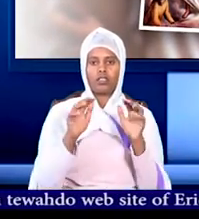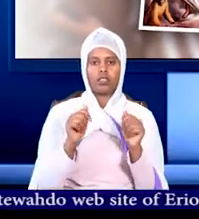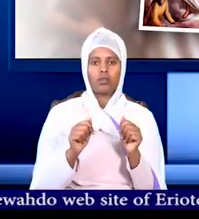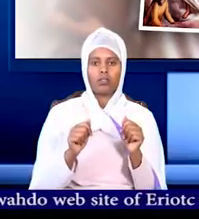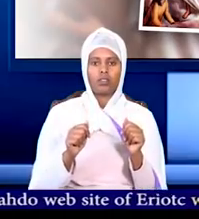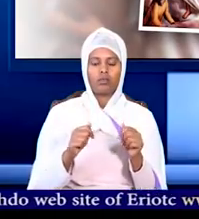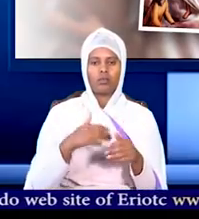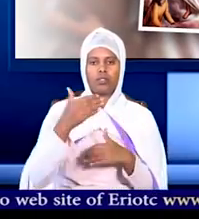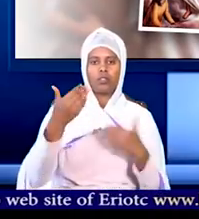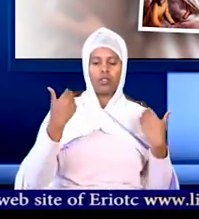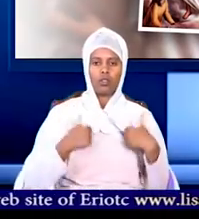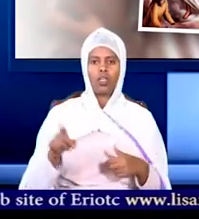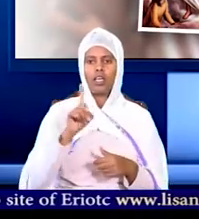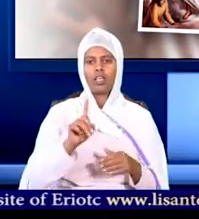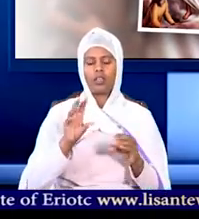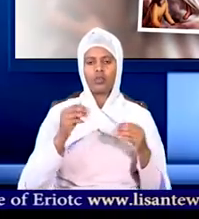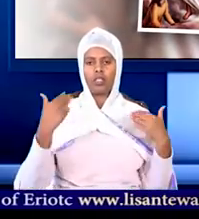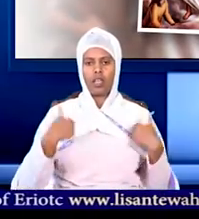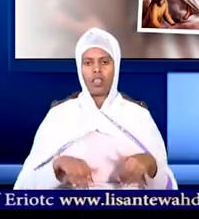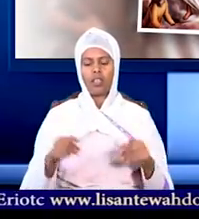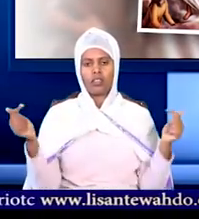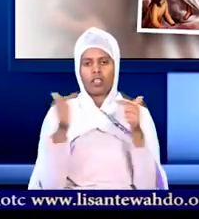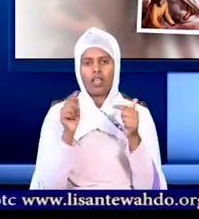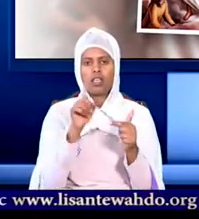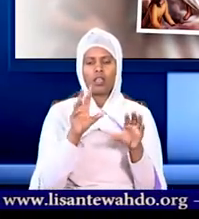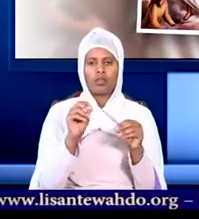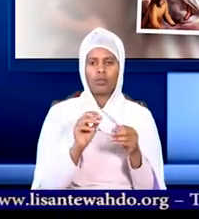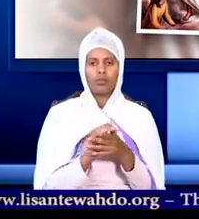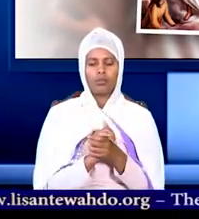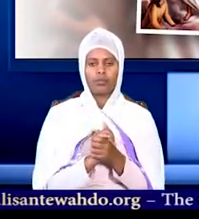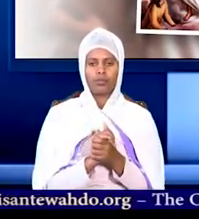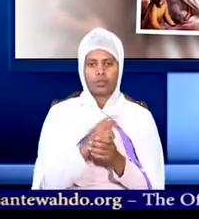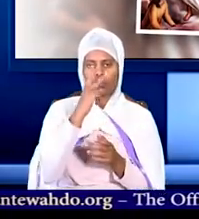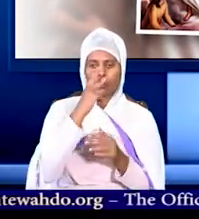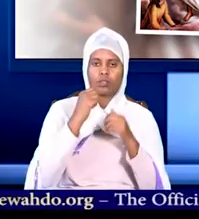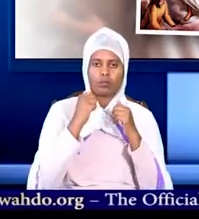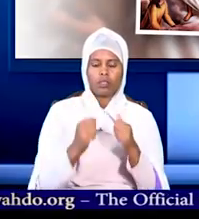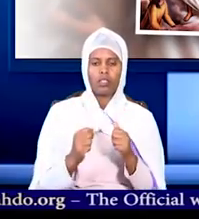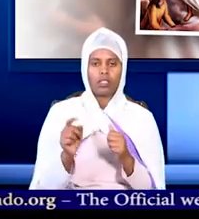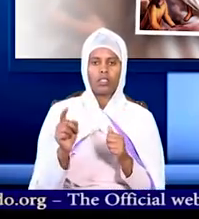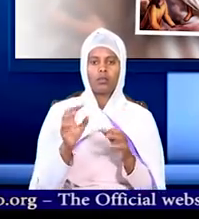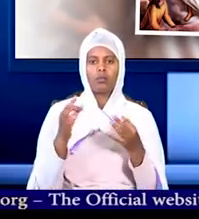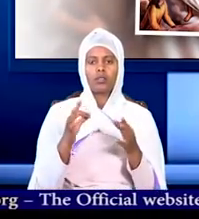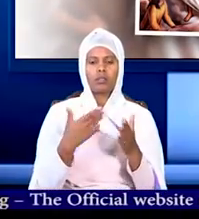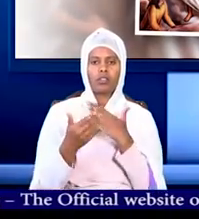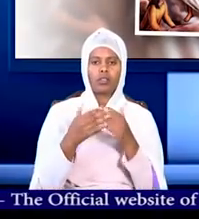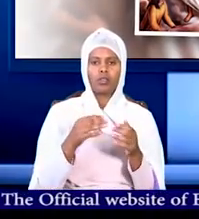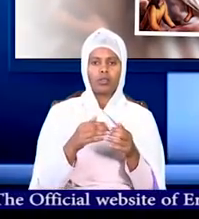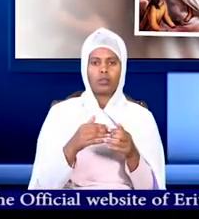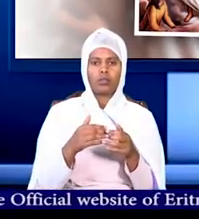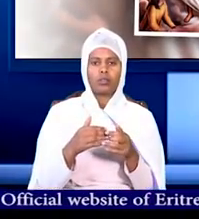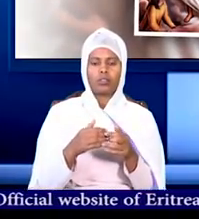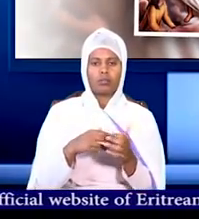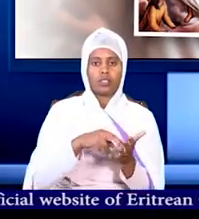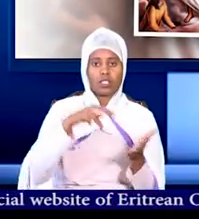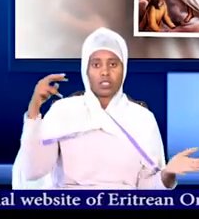ነቲ ፀላኢ ብድሕሪኡ ቀተሎ ኣየናይ ፀላኢ ኣብዚ ክንምልከቶ ዘለና ክንዕዘቦ ዘለና ቤናይ ድሕሪት